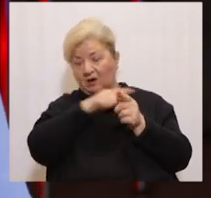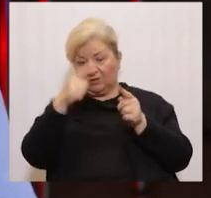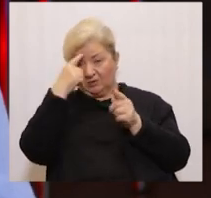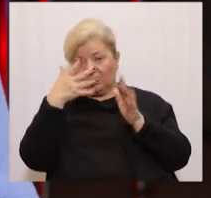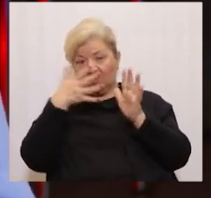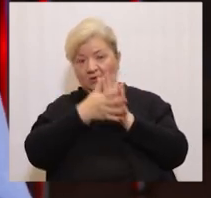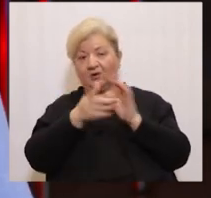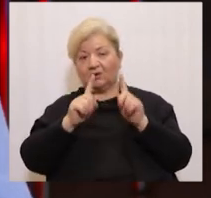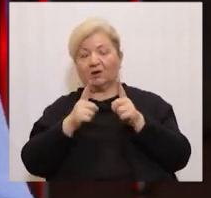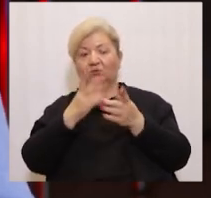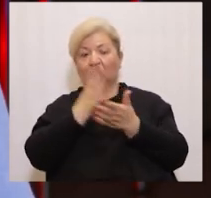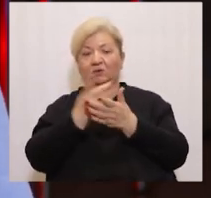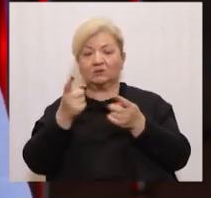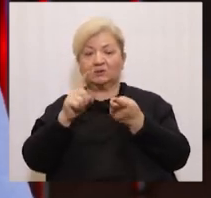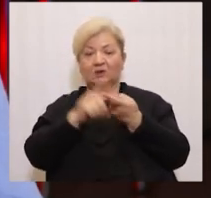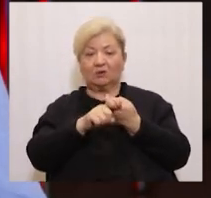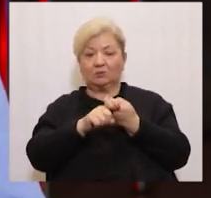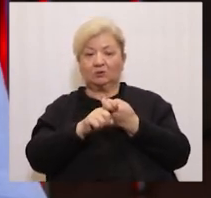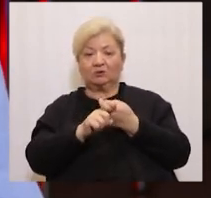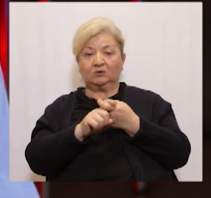გავიაზროთ, რატოა ასეთი დამოკიდებულება